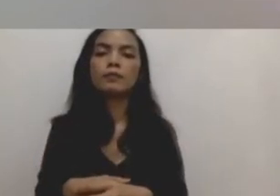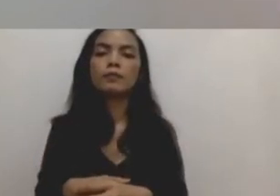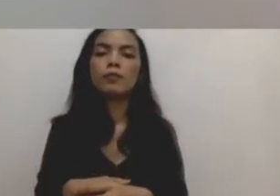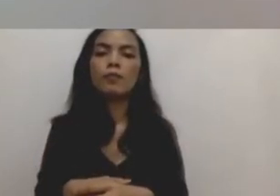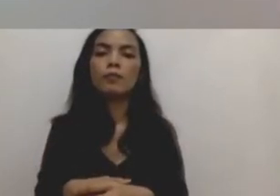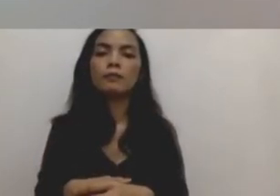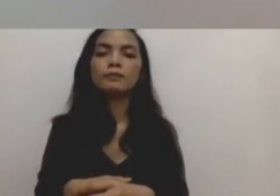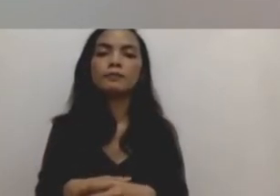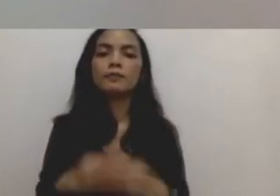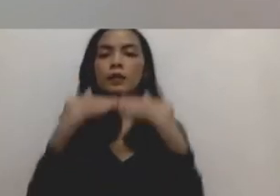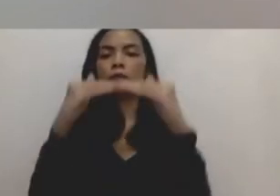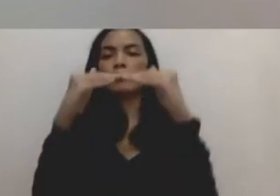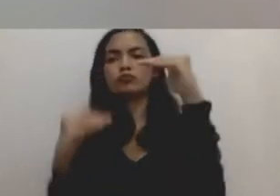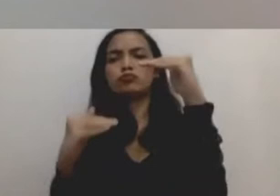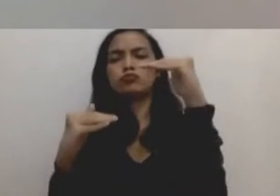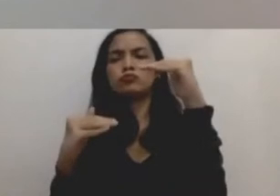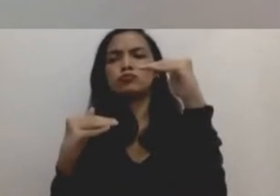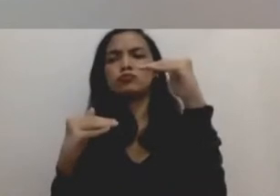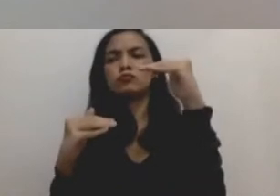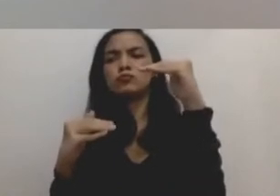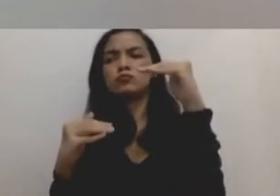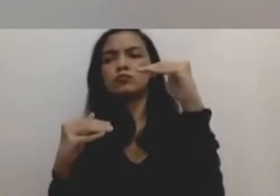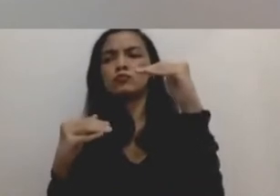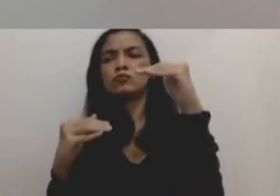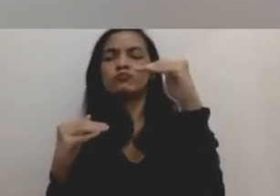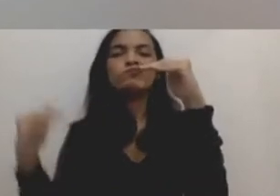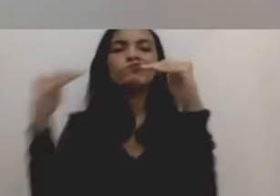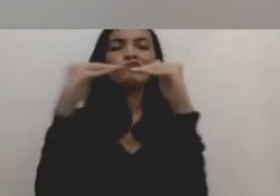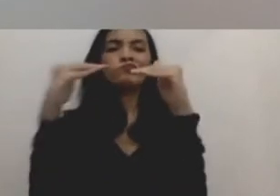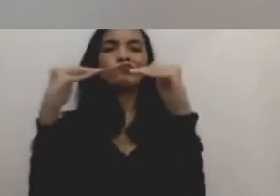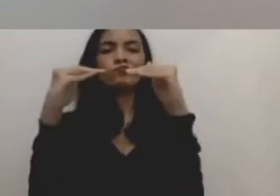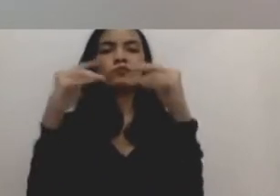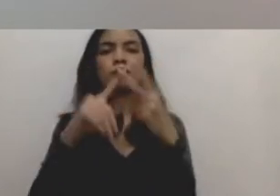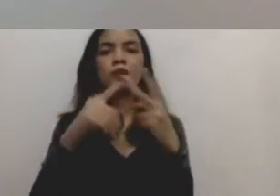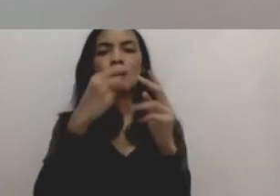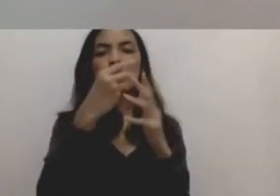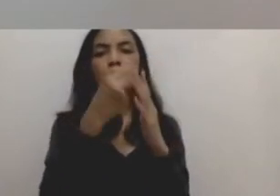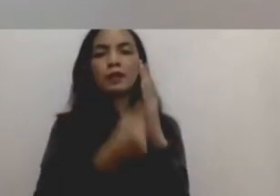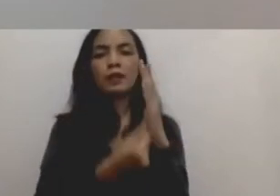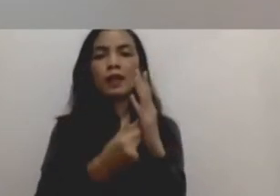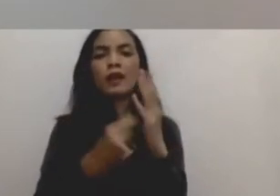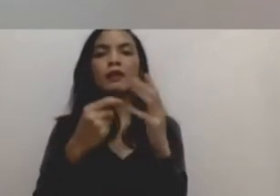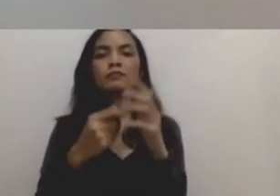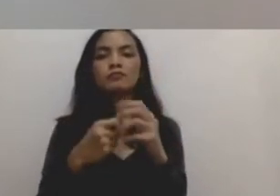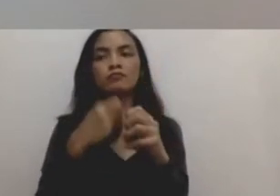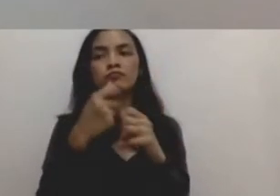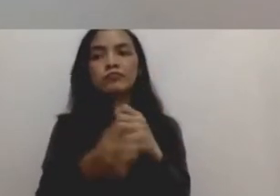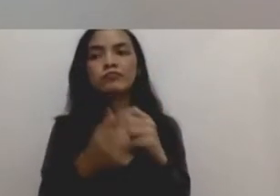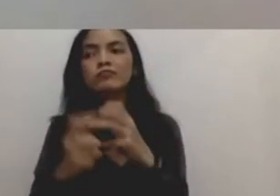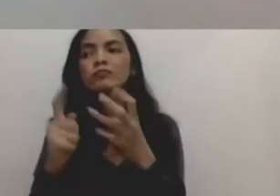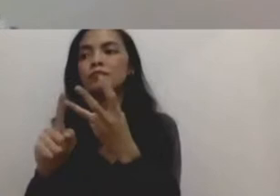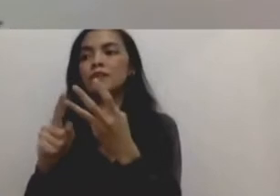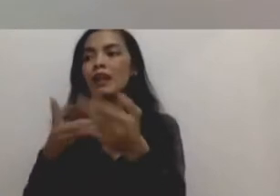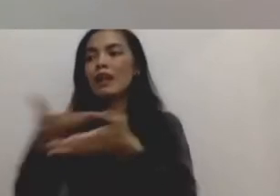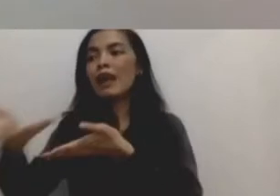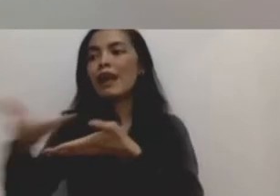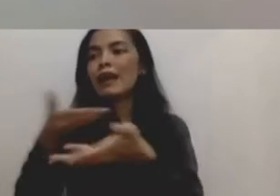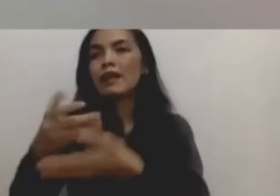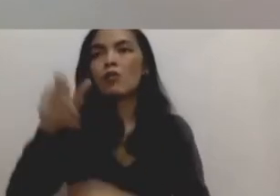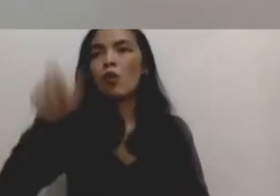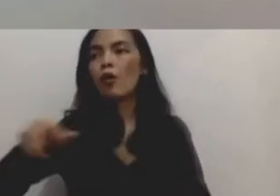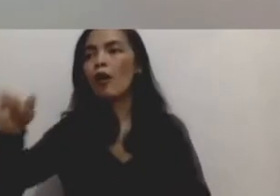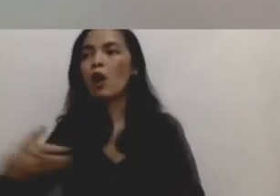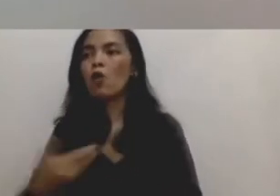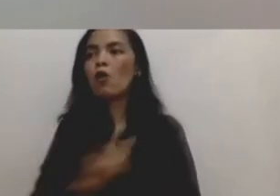kesenjangan pendanaan dan memastikan layanan penting untuk penyintas tetap tersedia